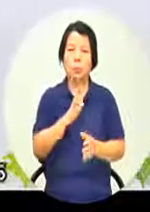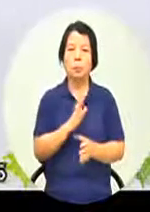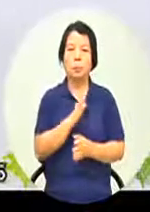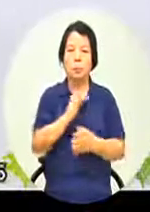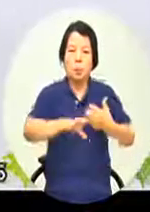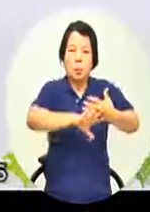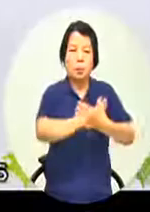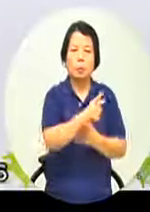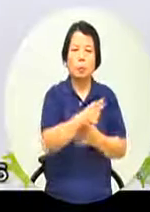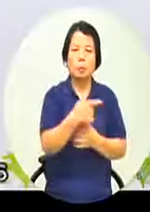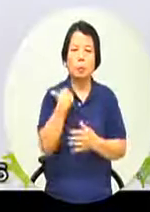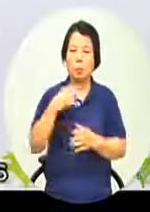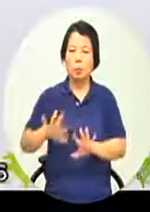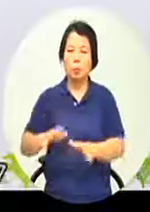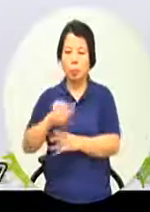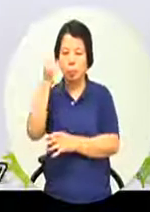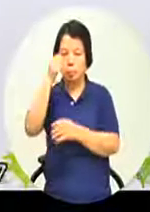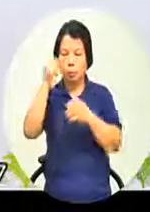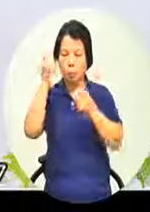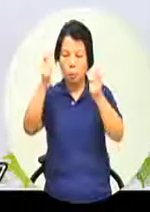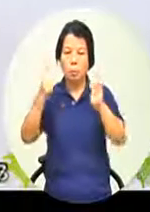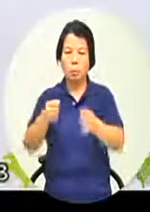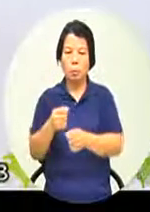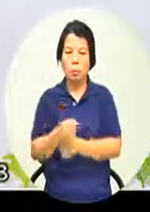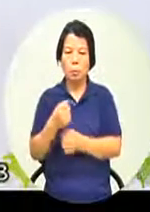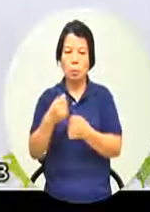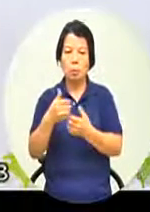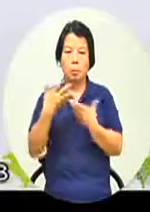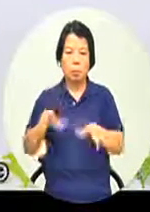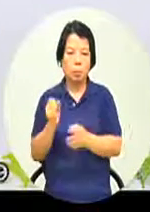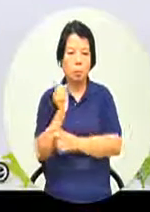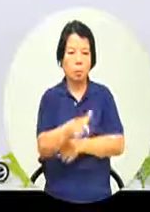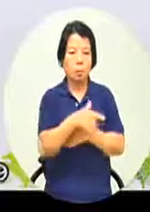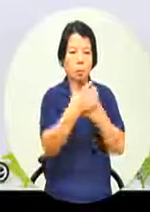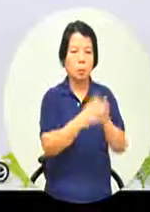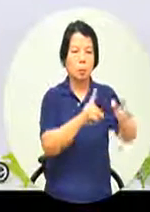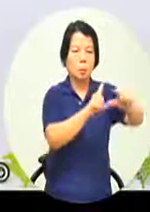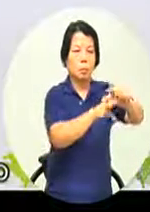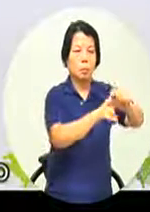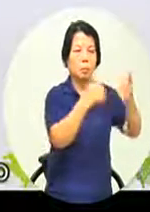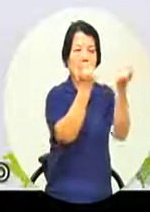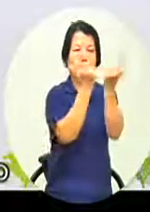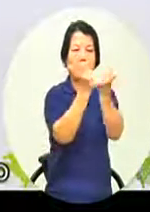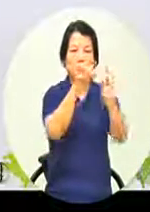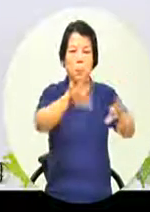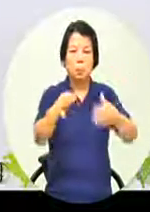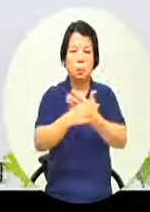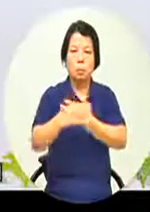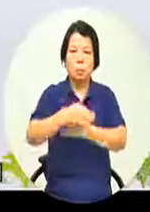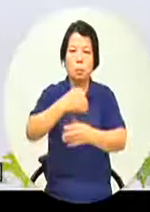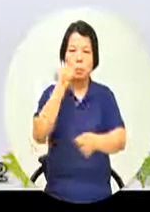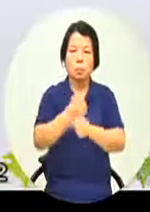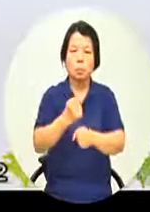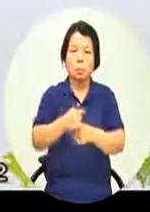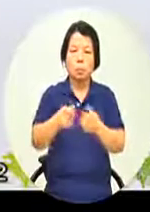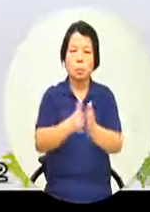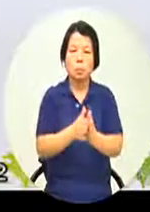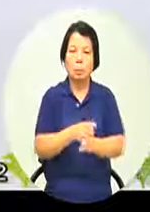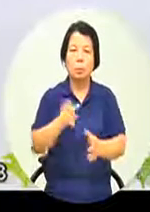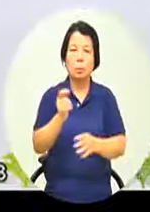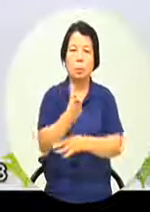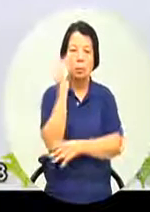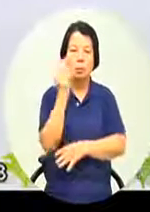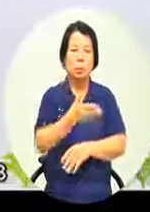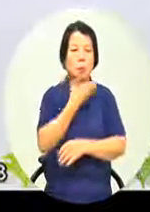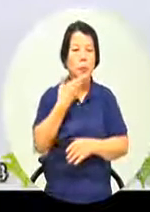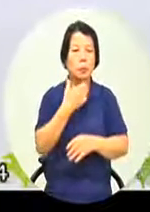他的县市多。再来第二点是很重要的，台中跟台北已经开始在试办，也就是委托给机关法人或是团